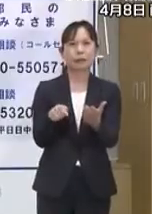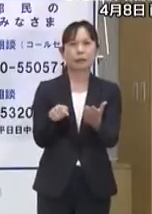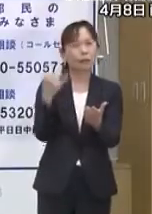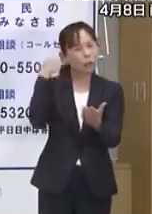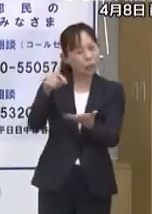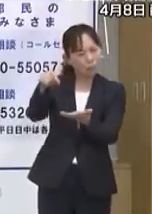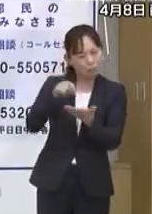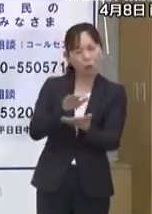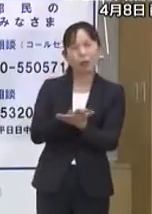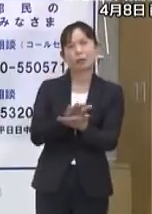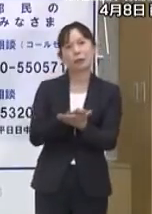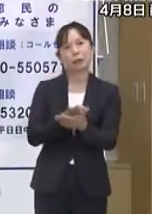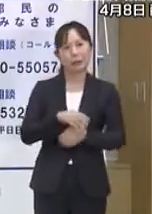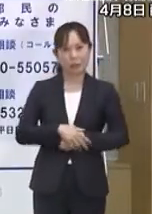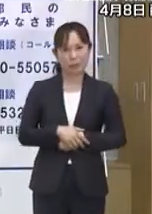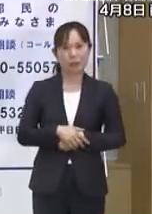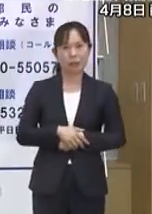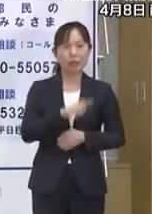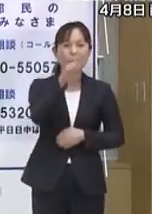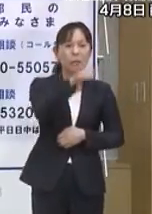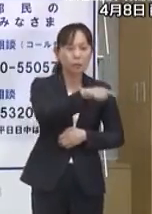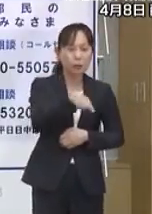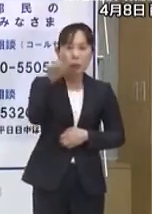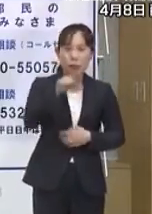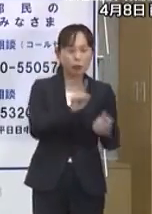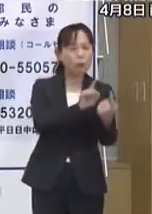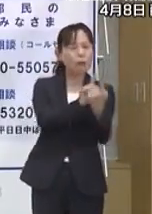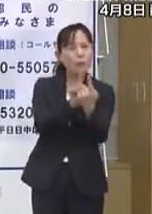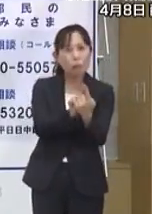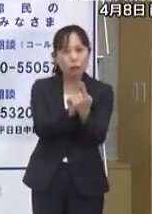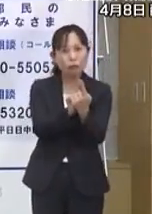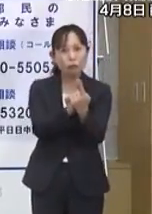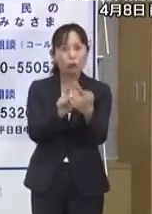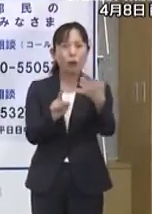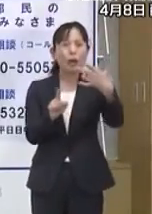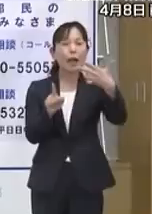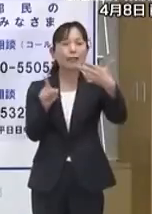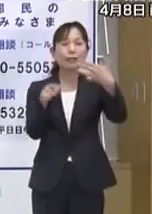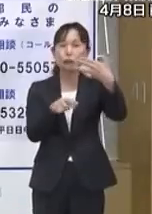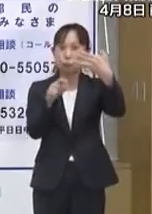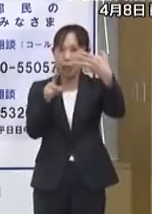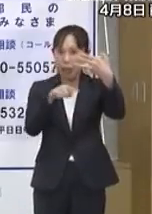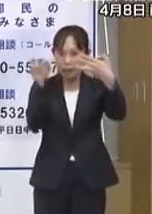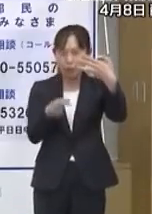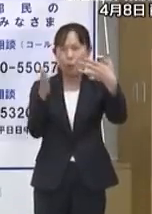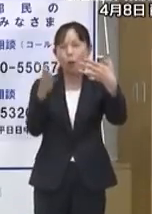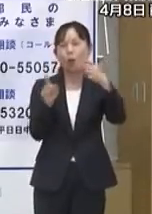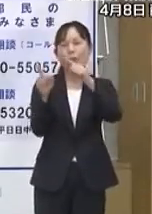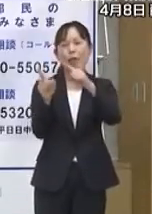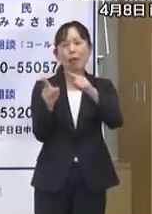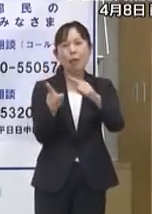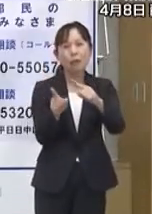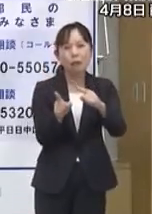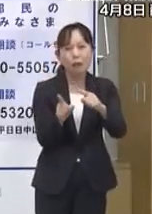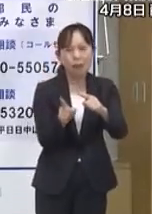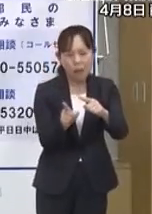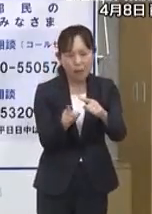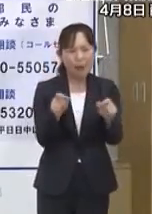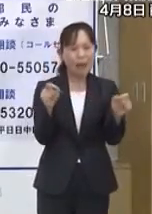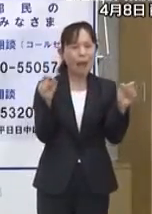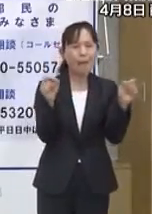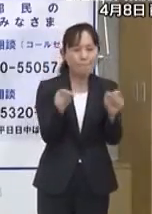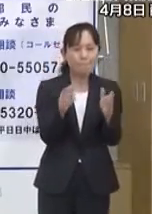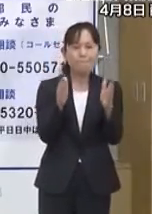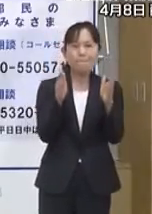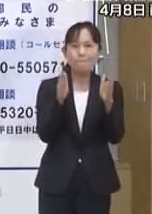ございますさらには人と人との接触を80%を減らせることでできれば短期証でコロナウイルス